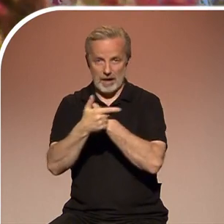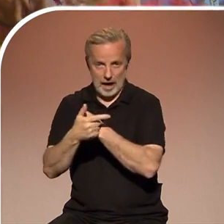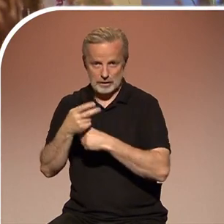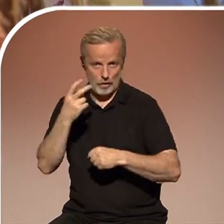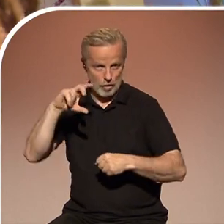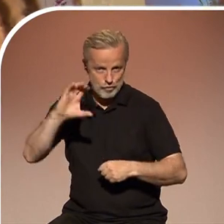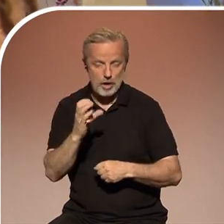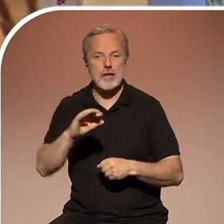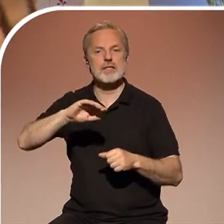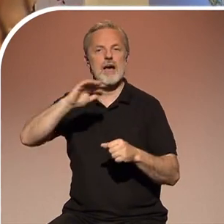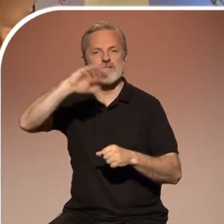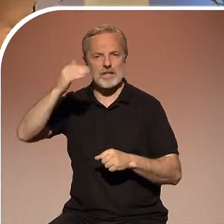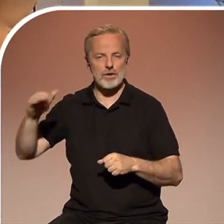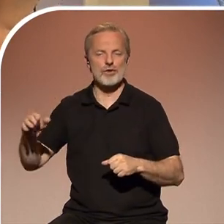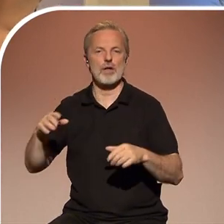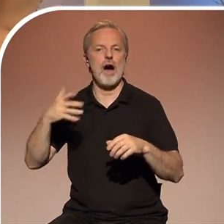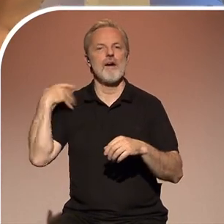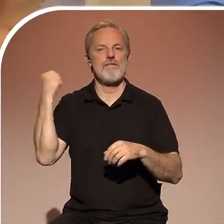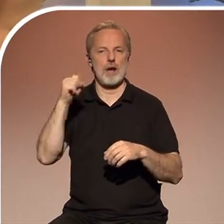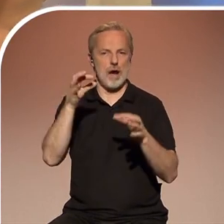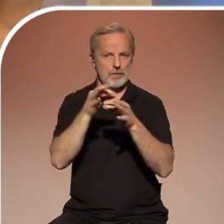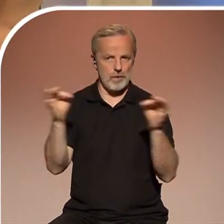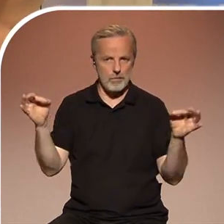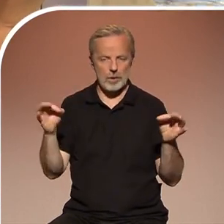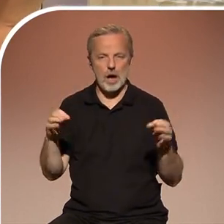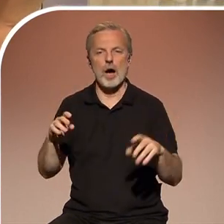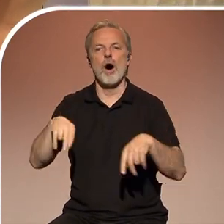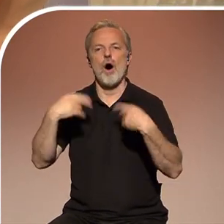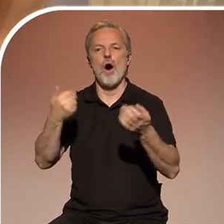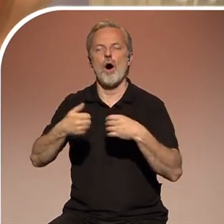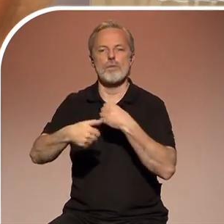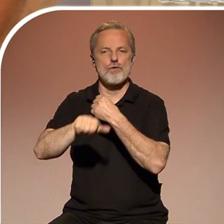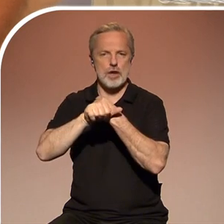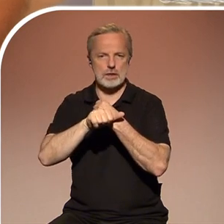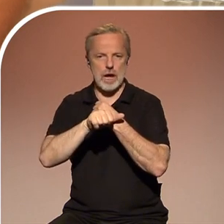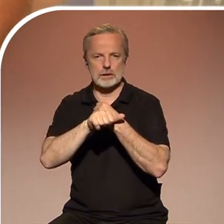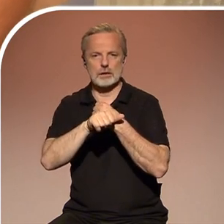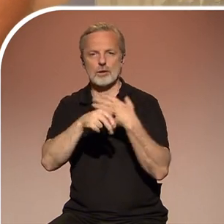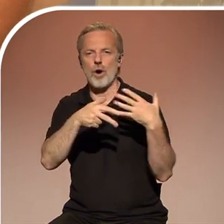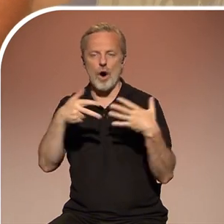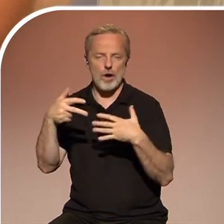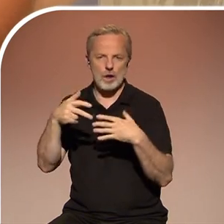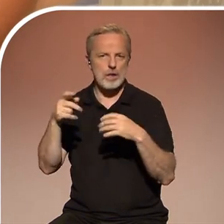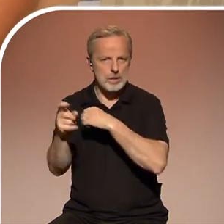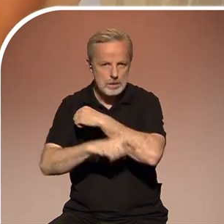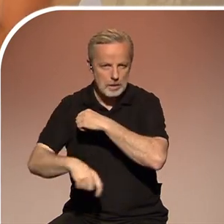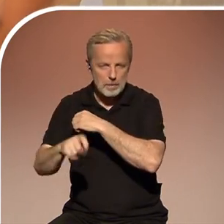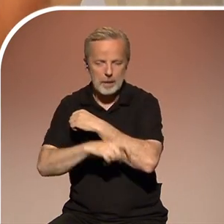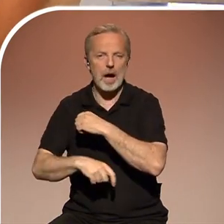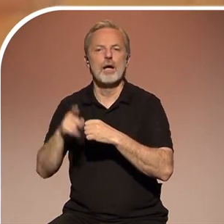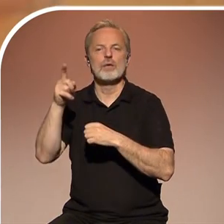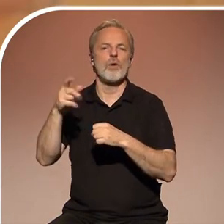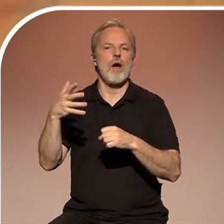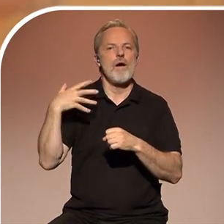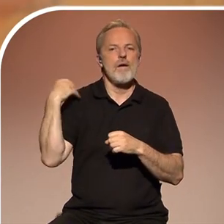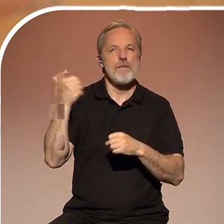Farma Svoboda v Blažínkách. 16.8. Ekofarma Jezve v Libereckém kraji, to je krásně ekosat s výrobou medu.